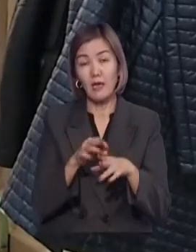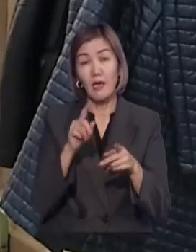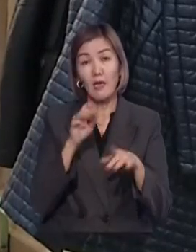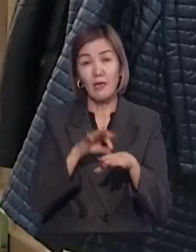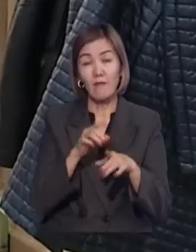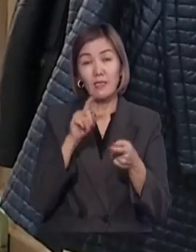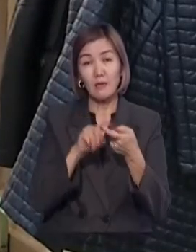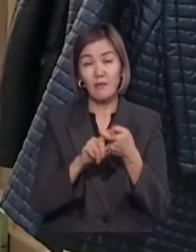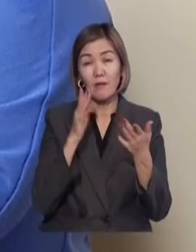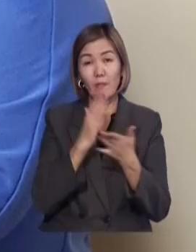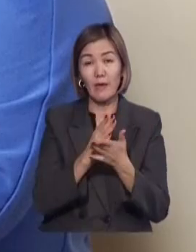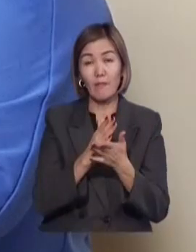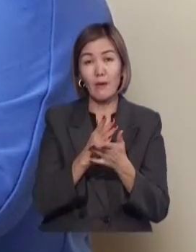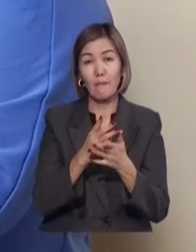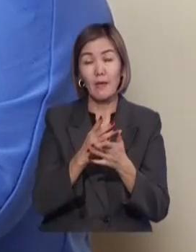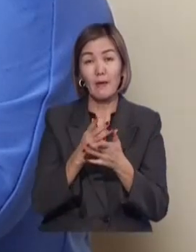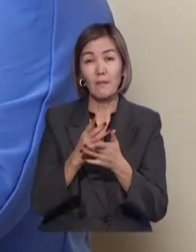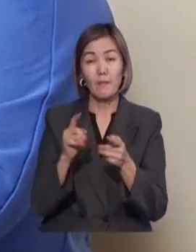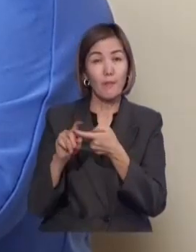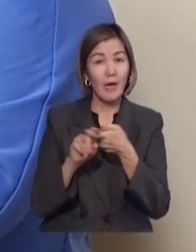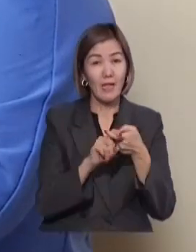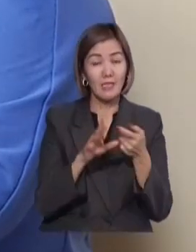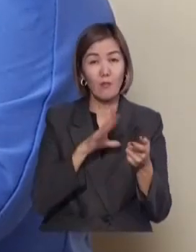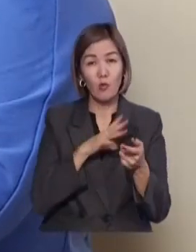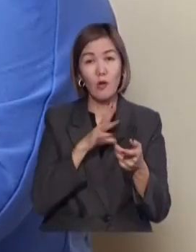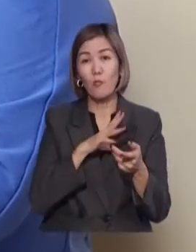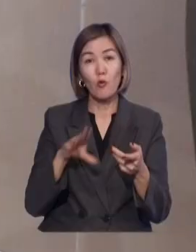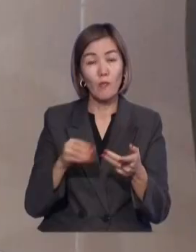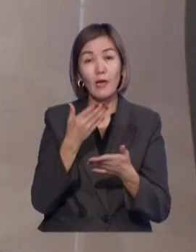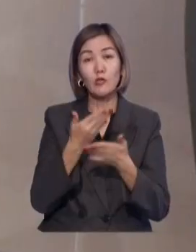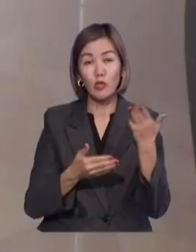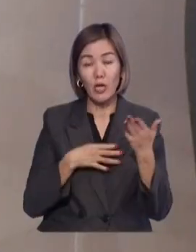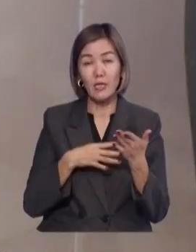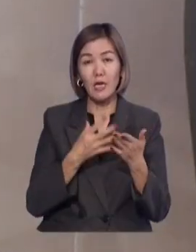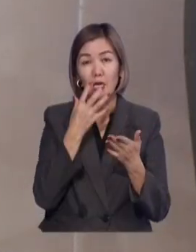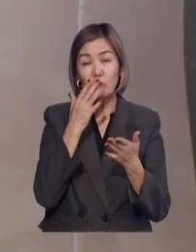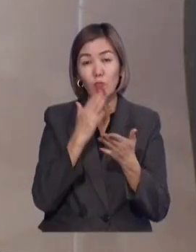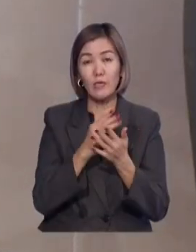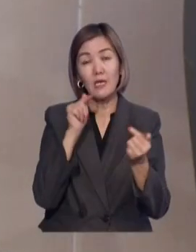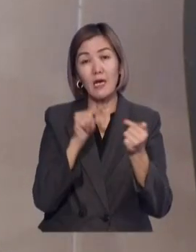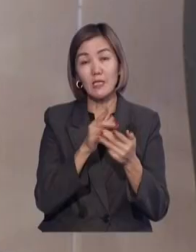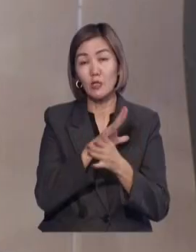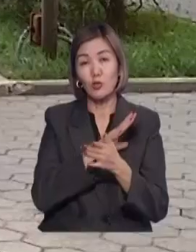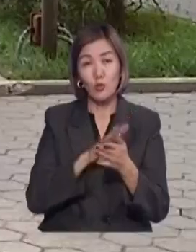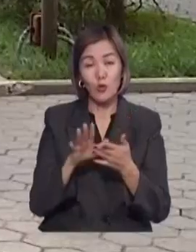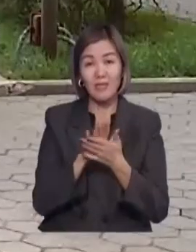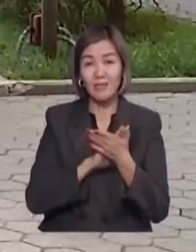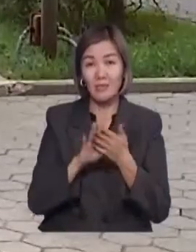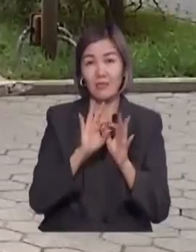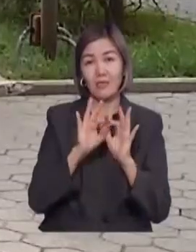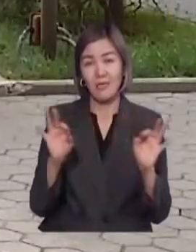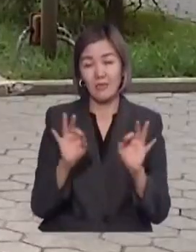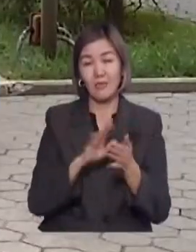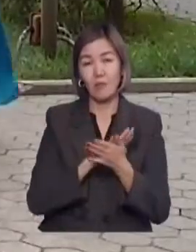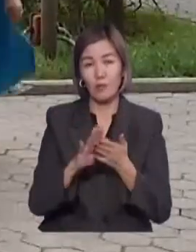инфекциялық ауру жұқтырғандармен байланыста болған болмағаны жайлы сұрайды. Дене қызуы өлшеніп, ешқандай қарсы көрсеткіштер болмаса, вакцина салынады.